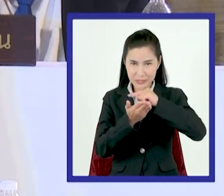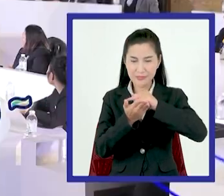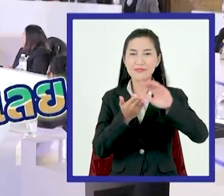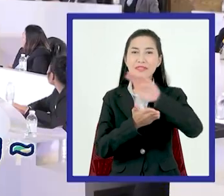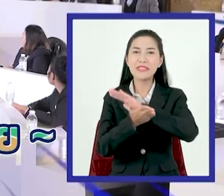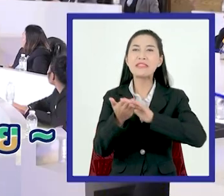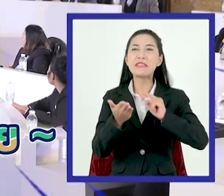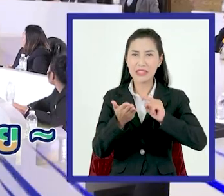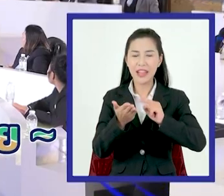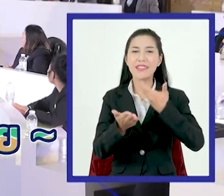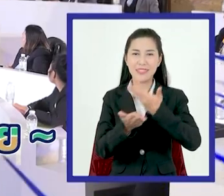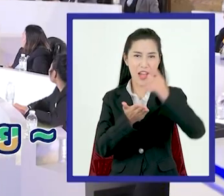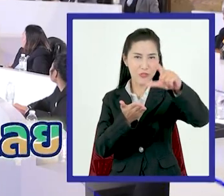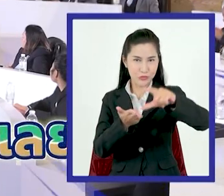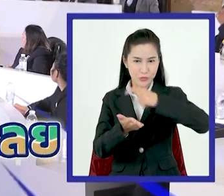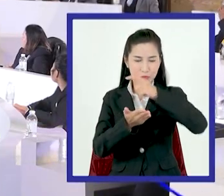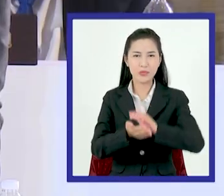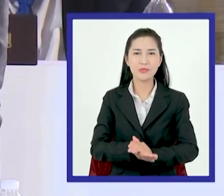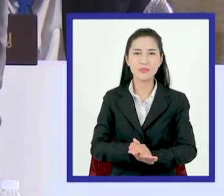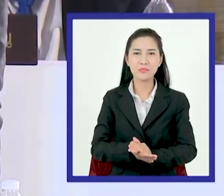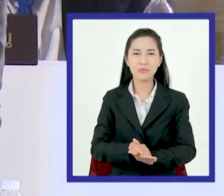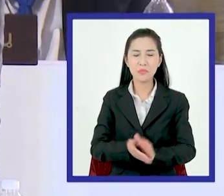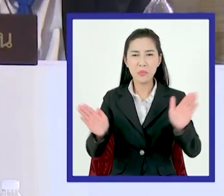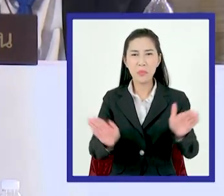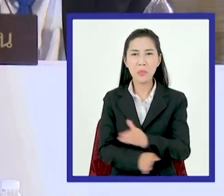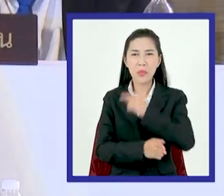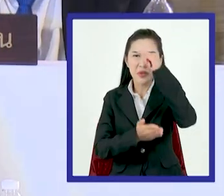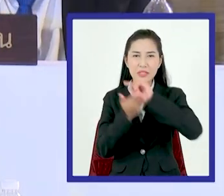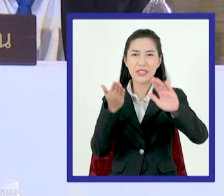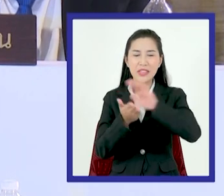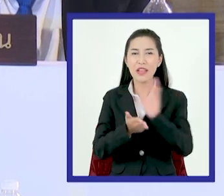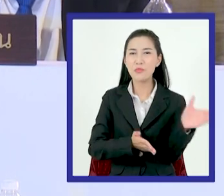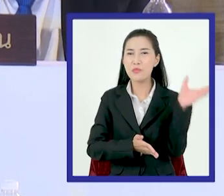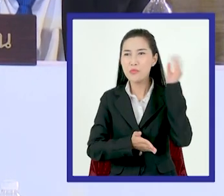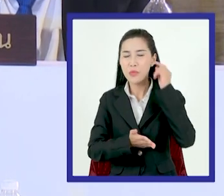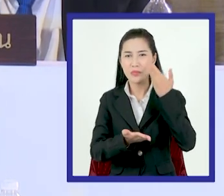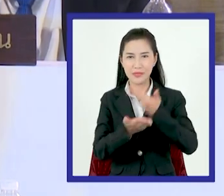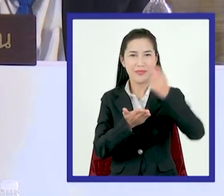แล้วครับพอประเทศไทยปุ๊บเงินเข้าเลยฮะ